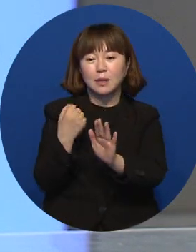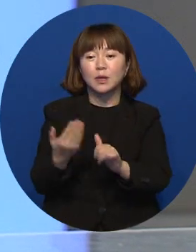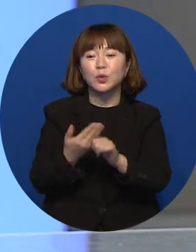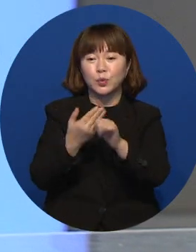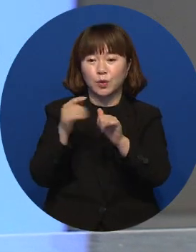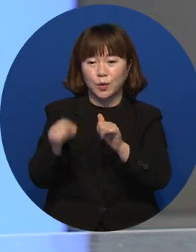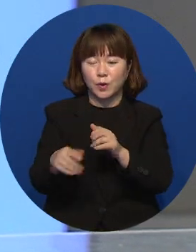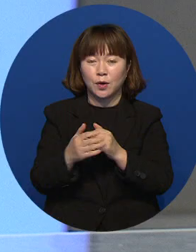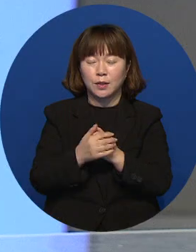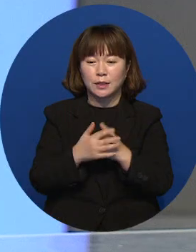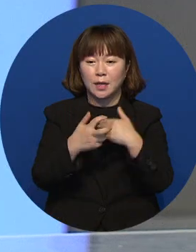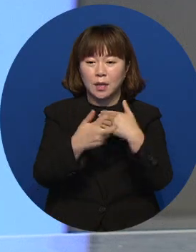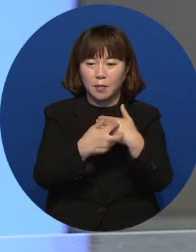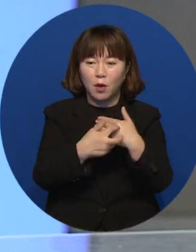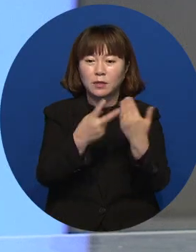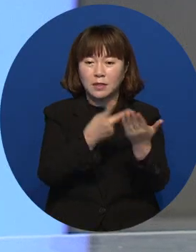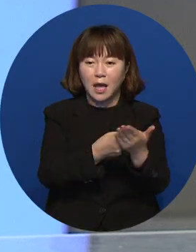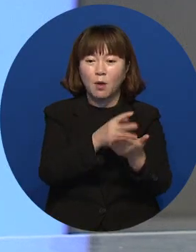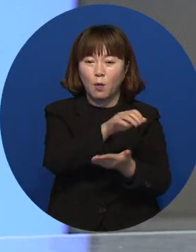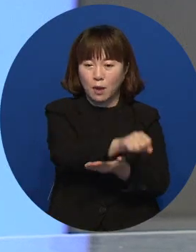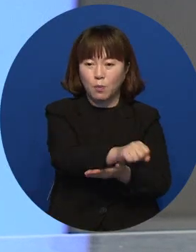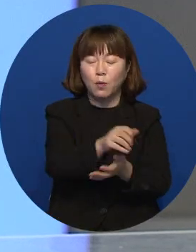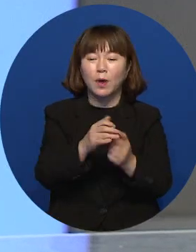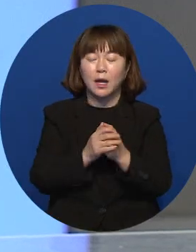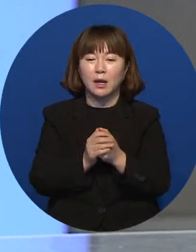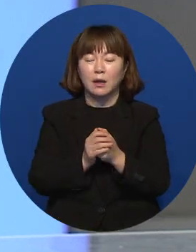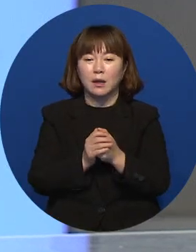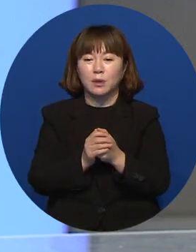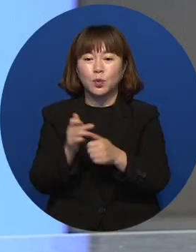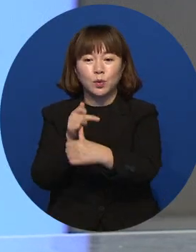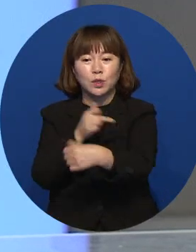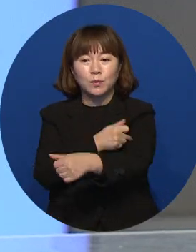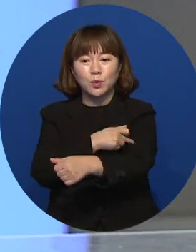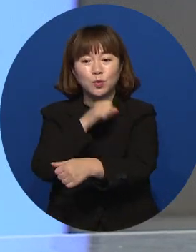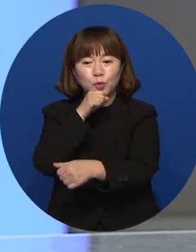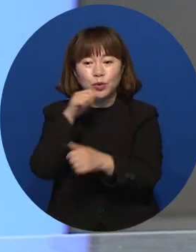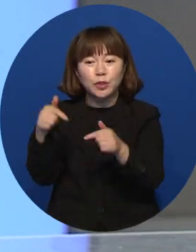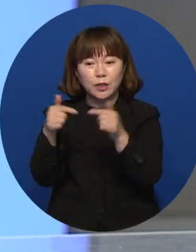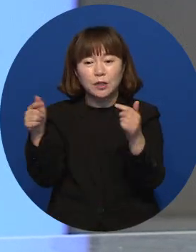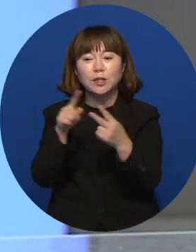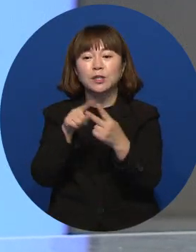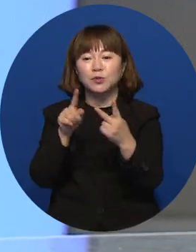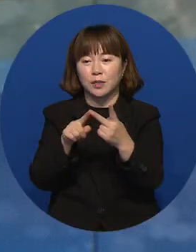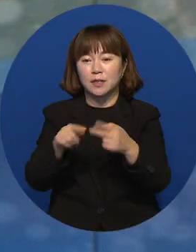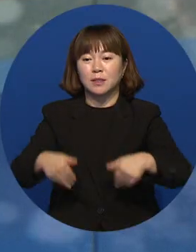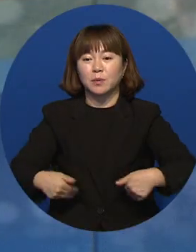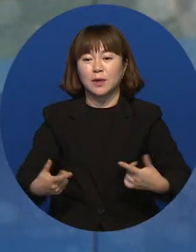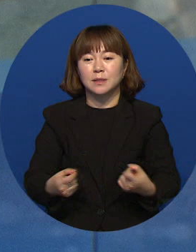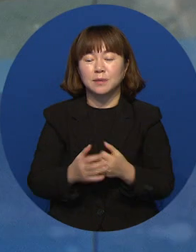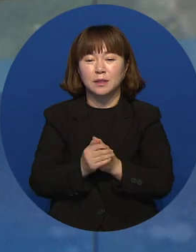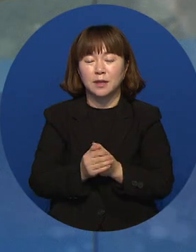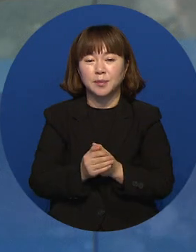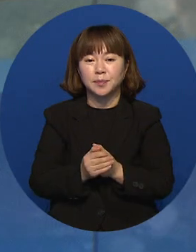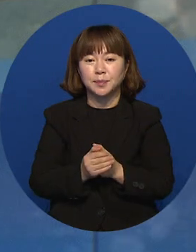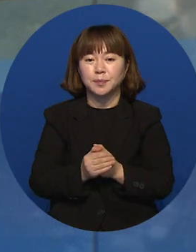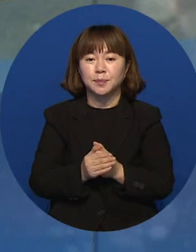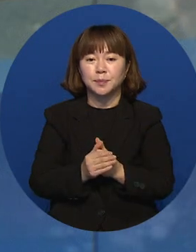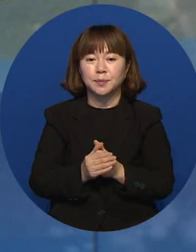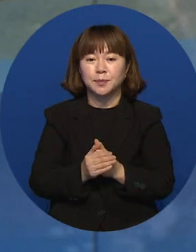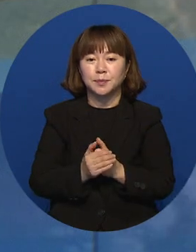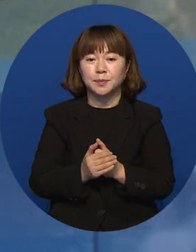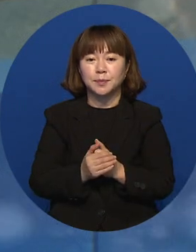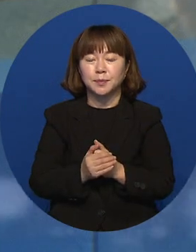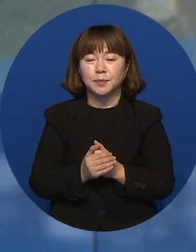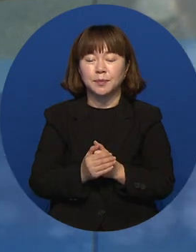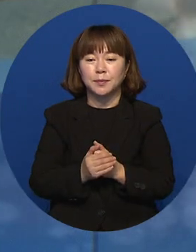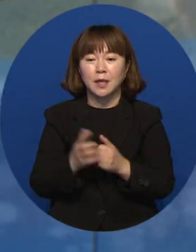이런 그 접종 1 늘리는게 두가지 트랙으로 가는 게 굉장히 중요할 거라고 생각이 드는데 교육행정 관점에서 최근에 대전의 한